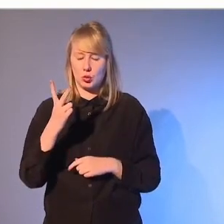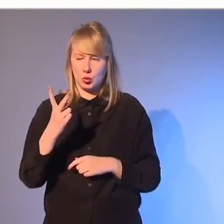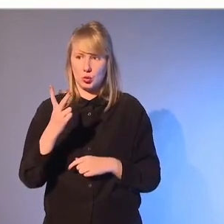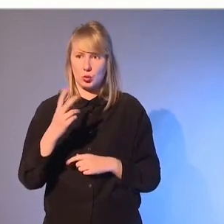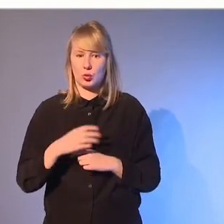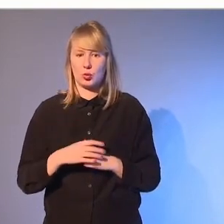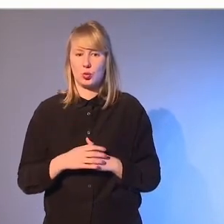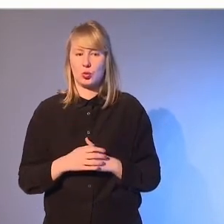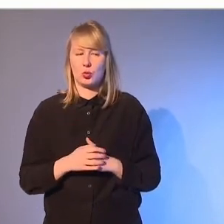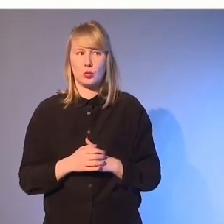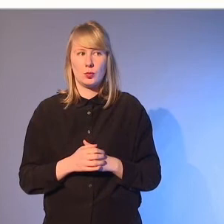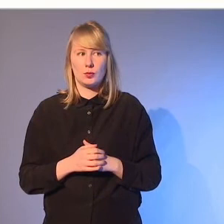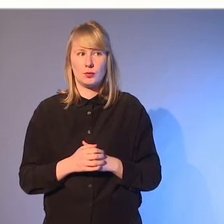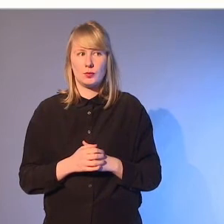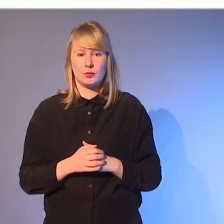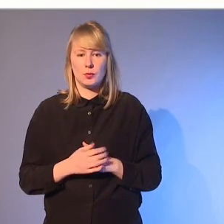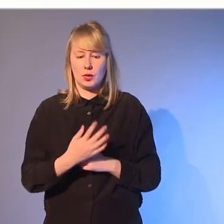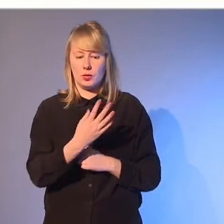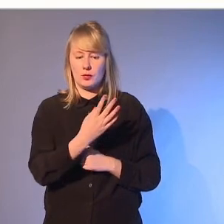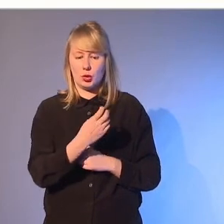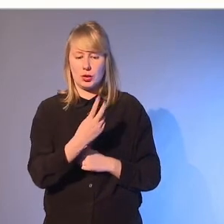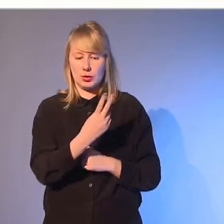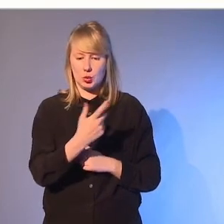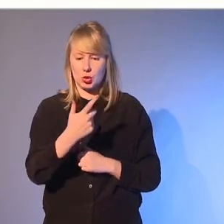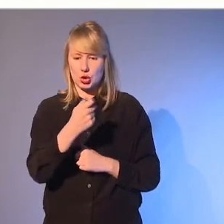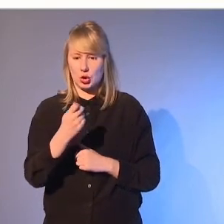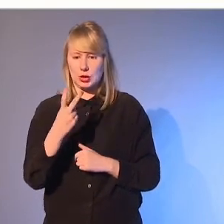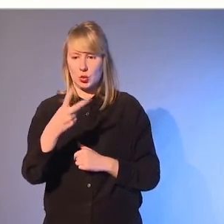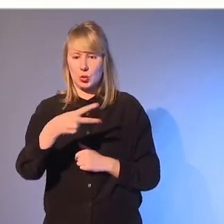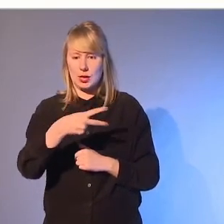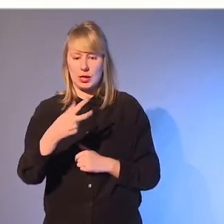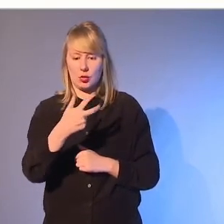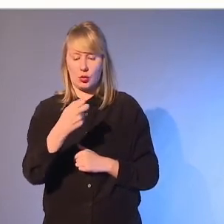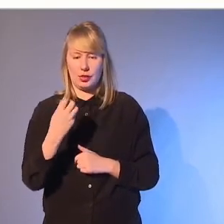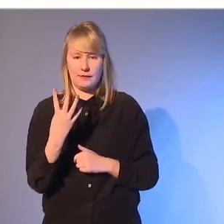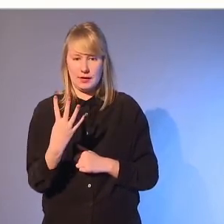med 42. Og 42 pluss 42 blir 84,